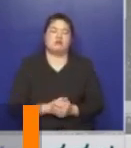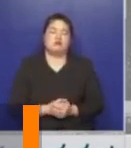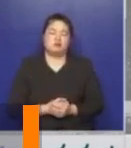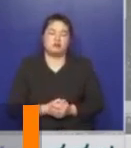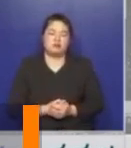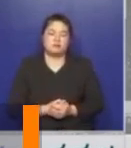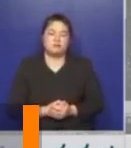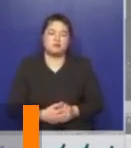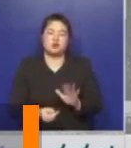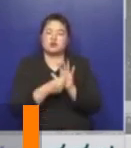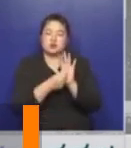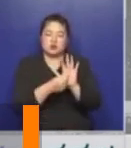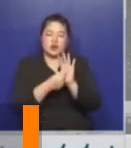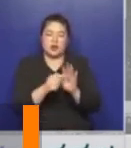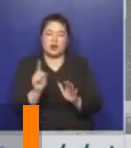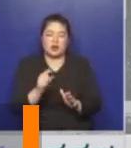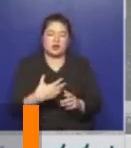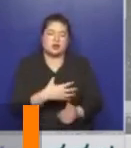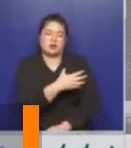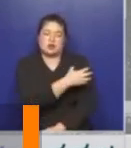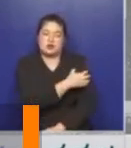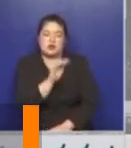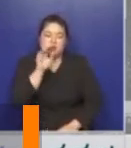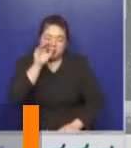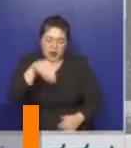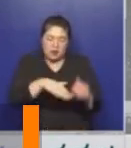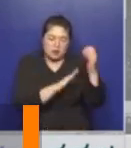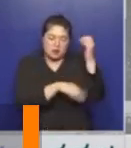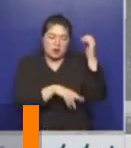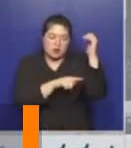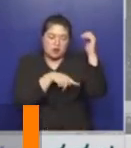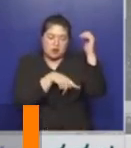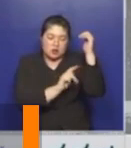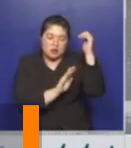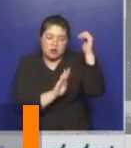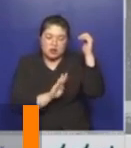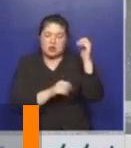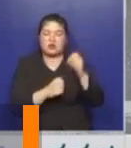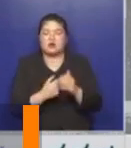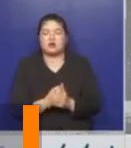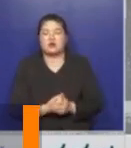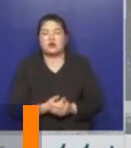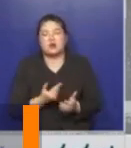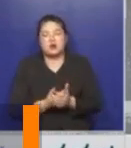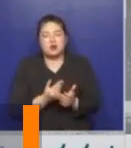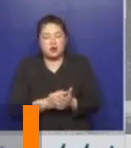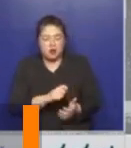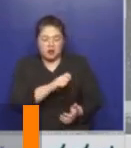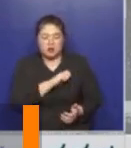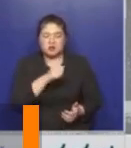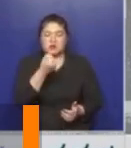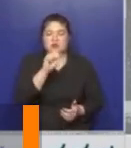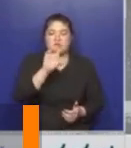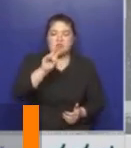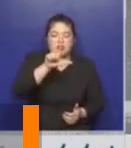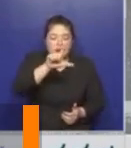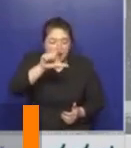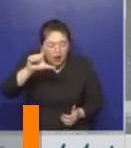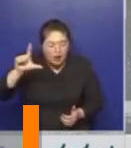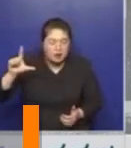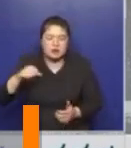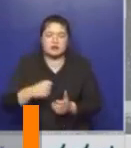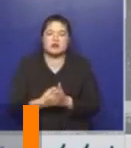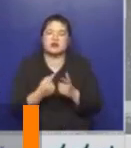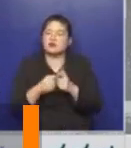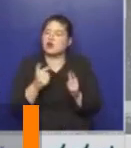ยกตัวอย่างลึกๆเลยนะครับเทศบาลแห่งหนึ่งที่จังหวัดกระบี่บ้านผมเคยเก็บรายได้ถึง 17ล้านบาทนะครับไปหายไป